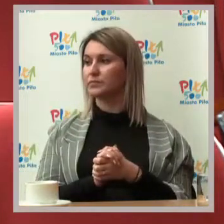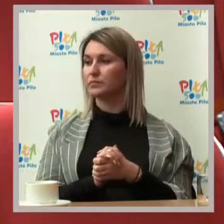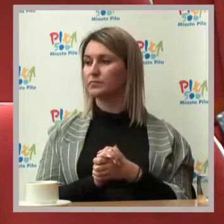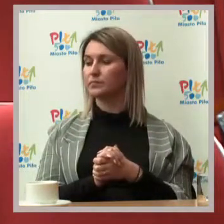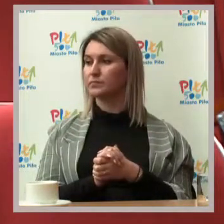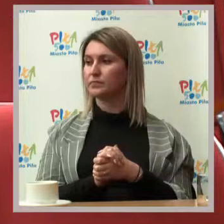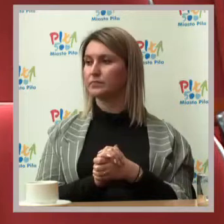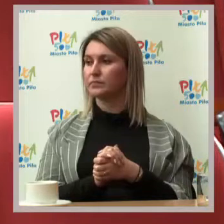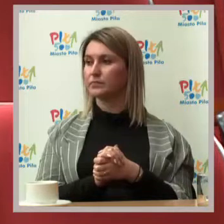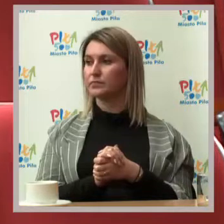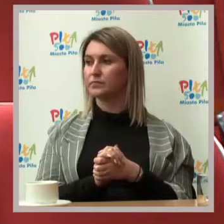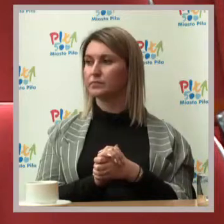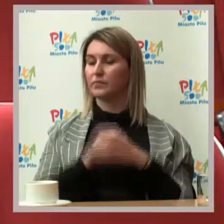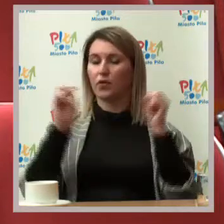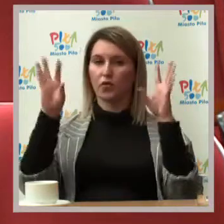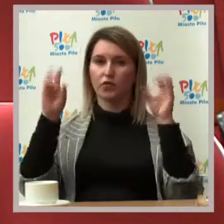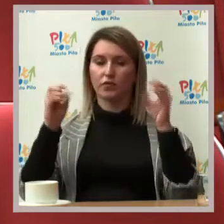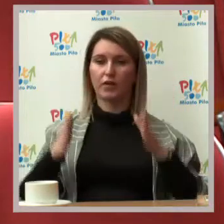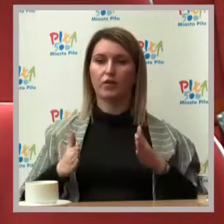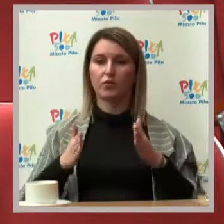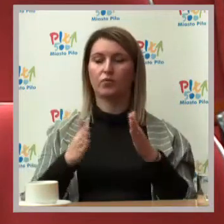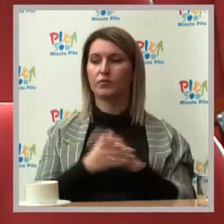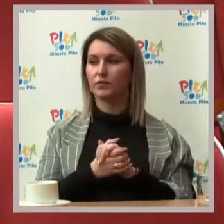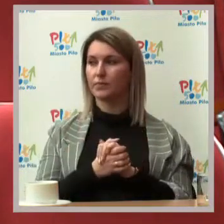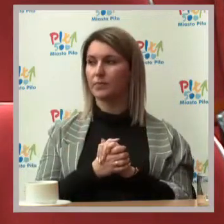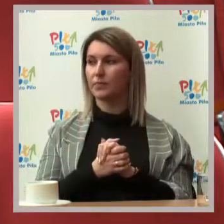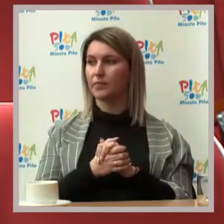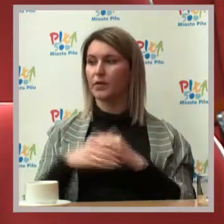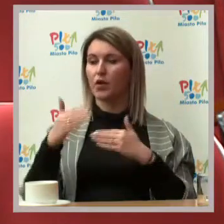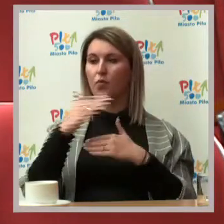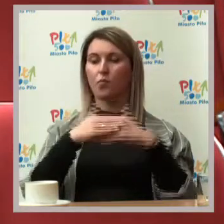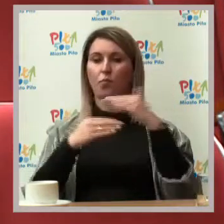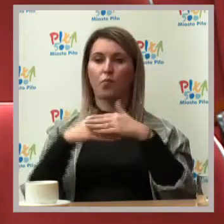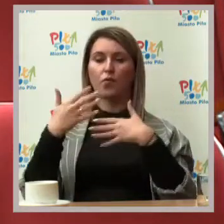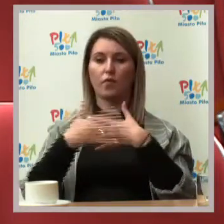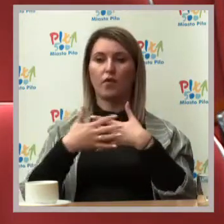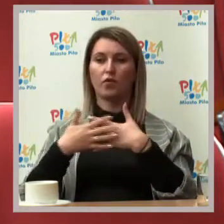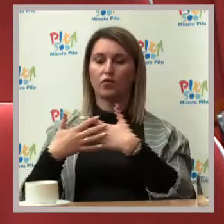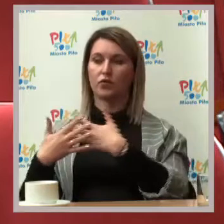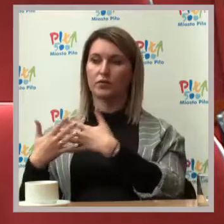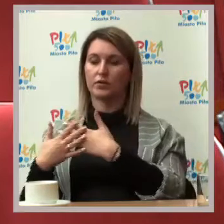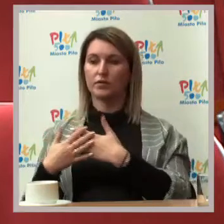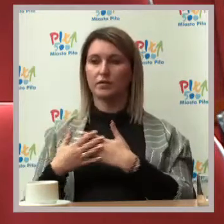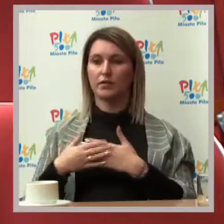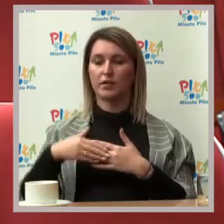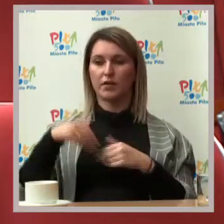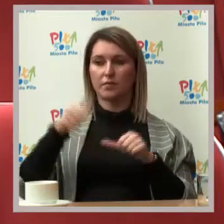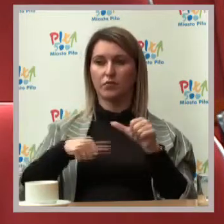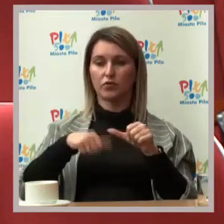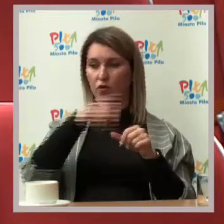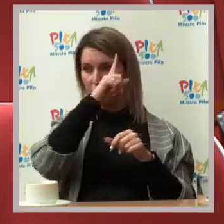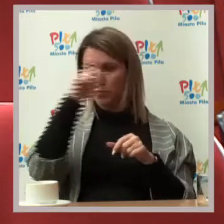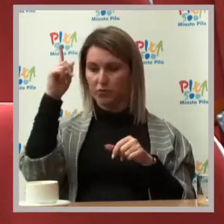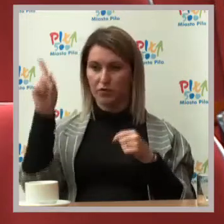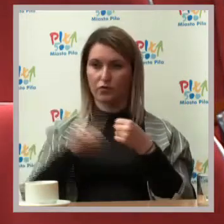Jadwiżyn, oświetlenia przy ulicy Kolibrowej, budowę ogrodzenia publicznego przedszkola nr 3, czy też rewitalizację placu